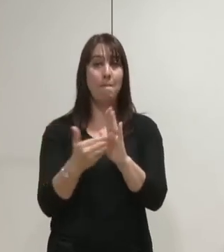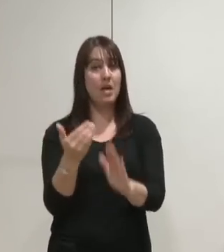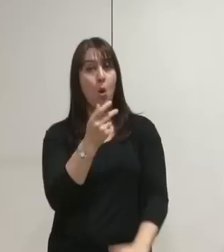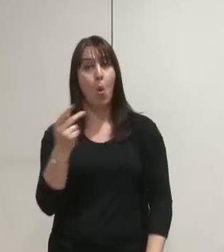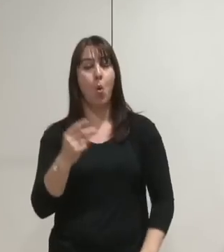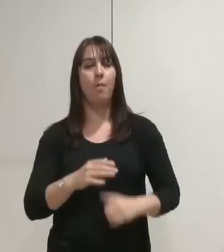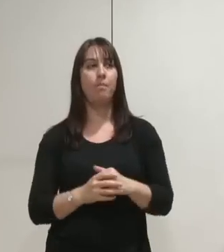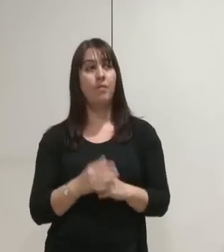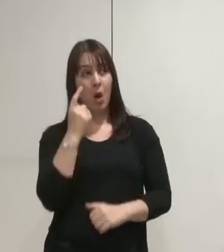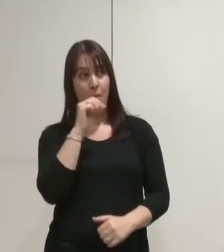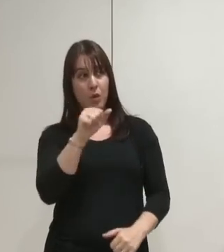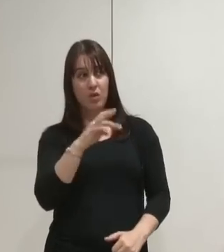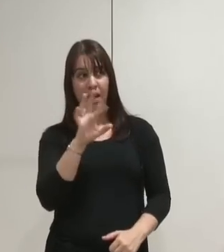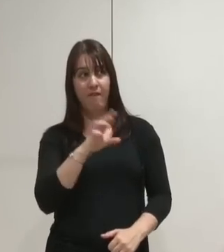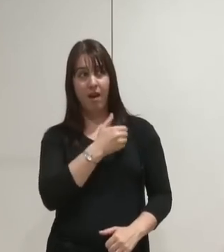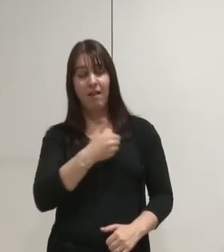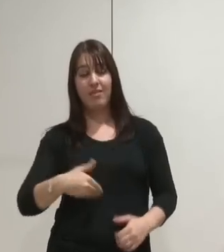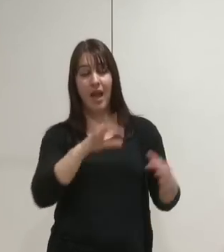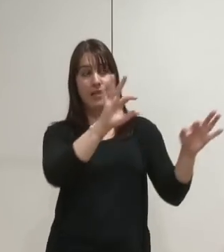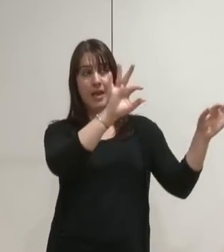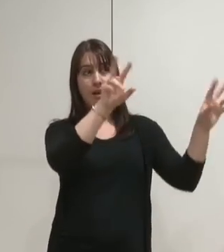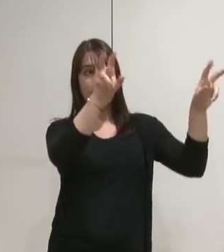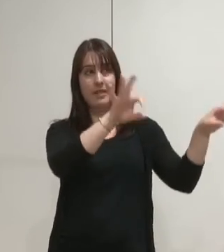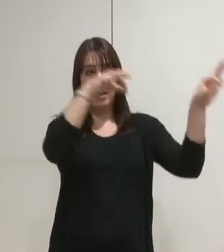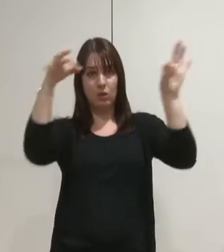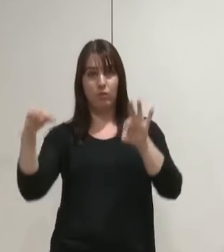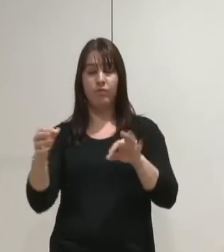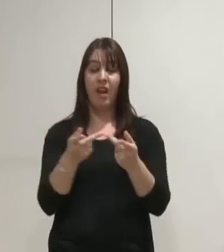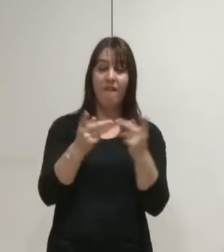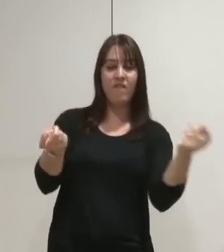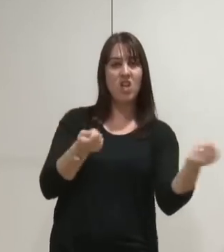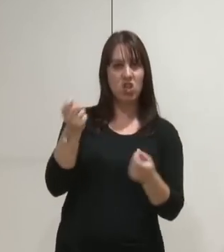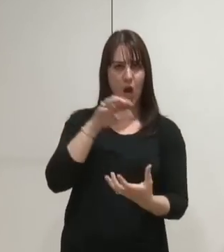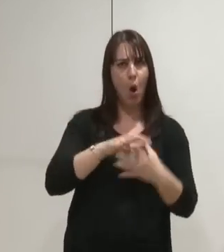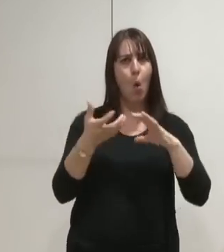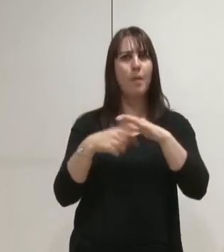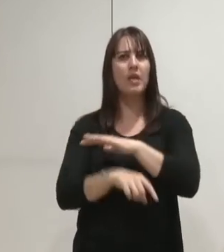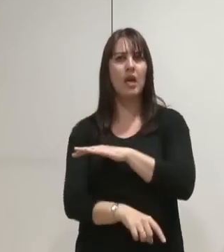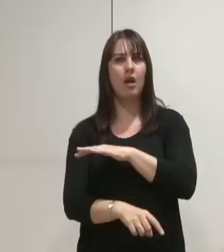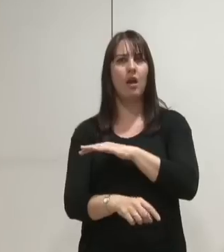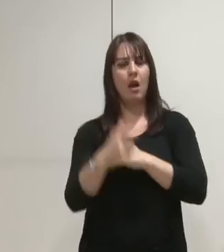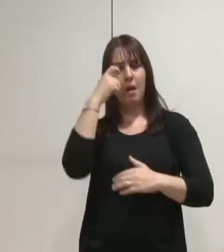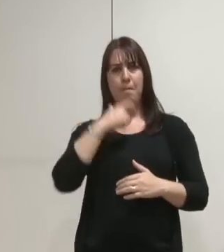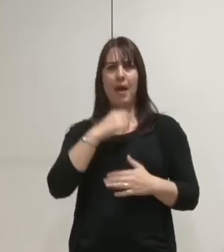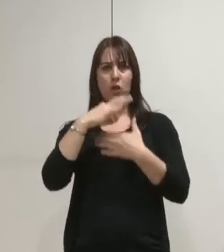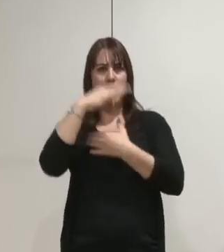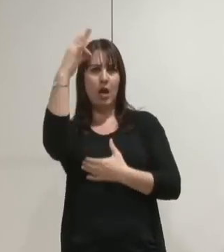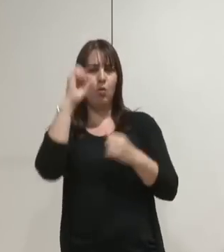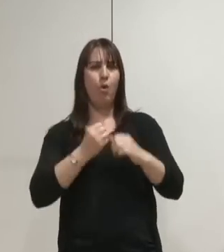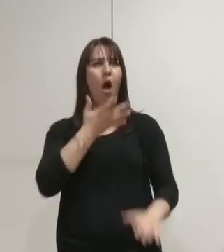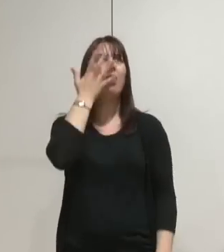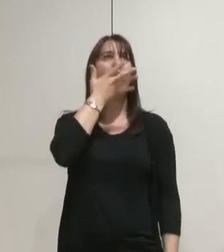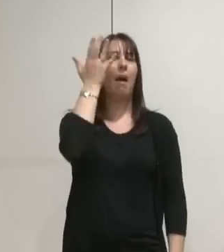cite une dernière fois Monsieur Safar gérer une ville est complexe les élus touchent du doigt les limites du discours démagogue et